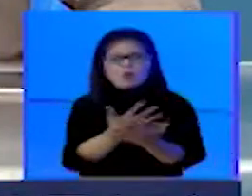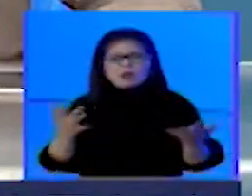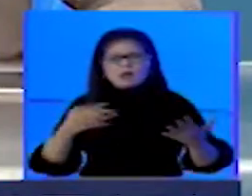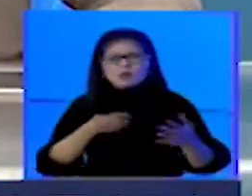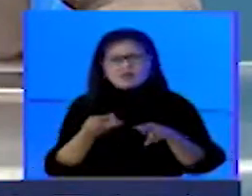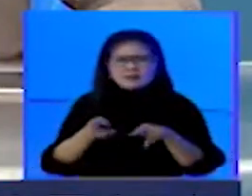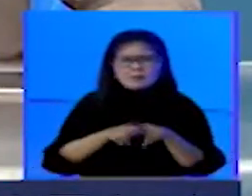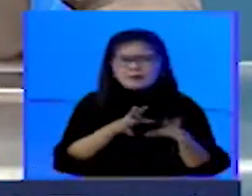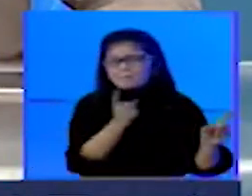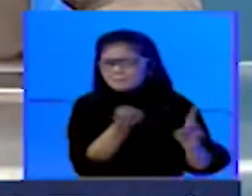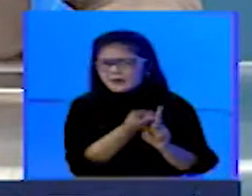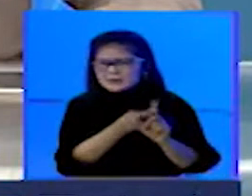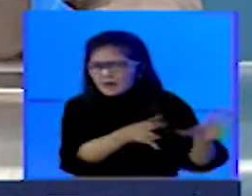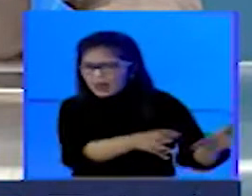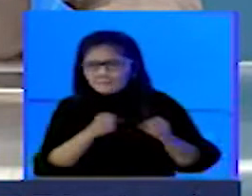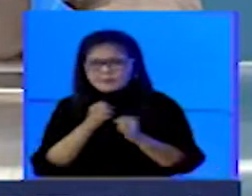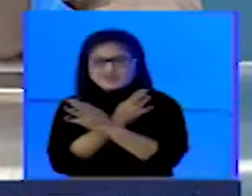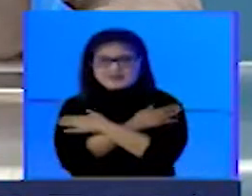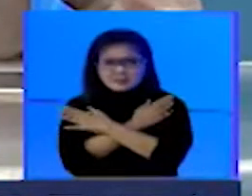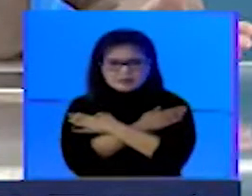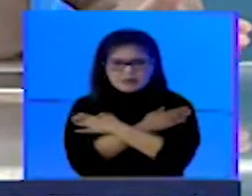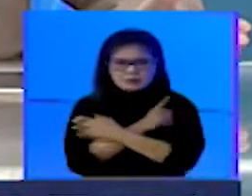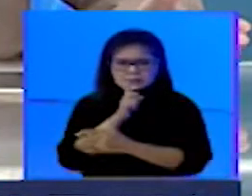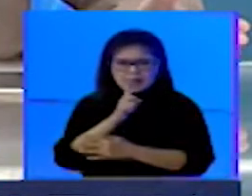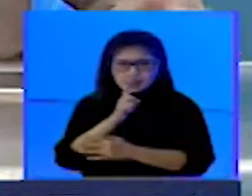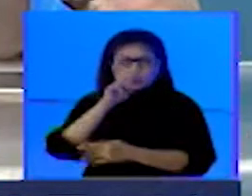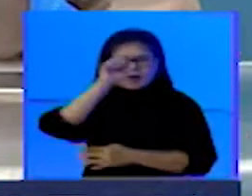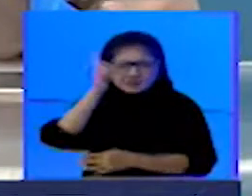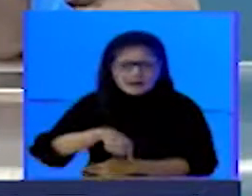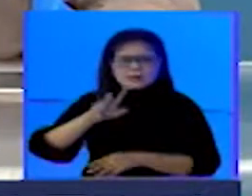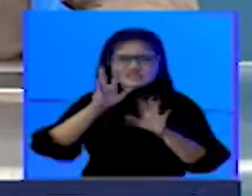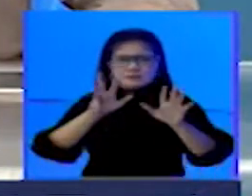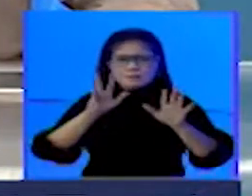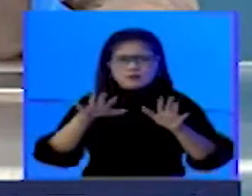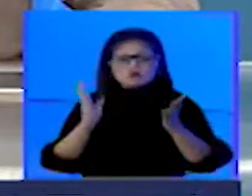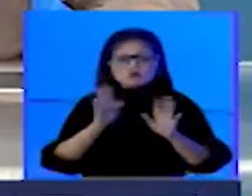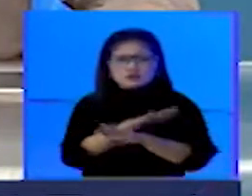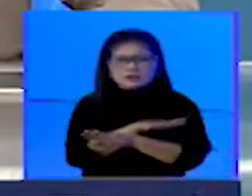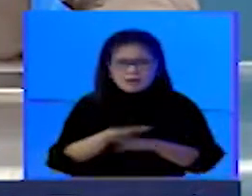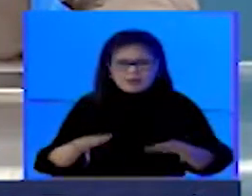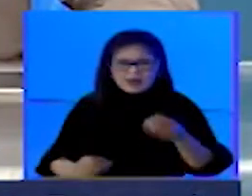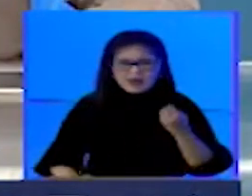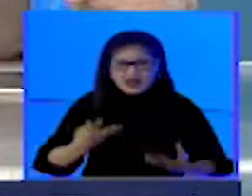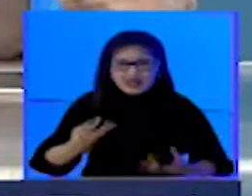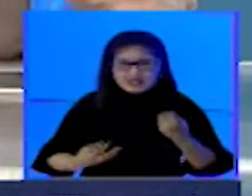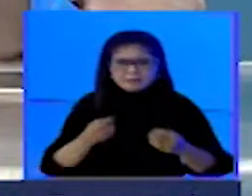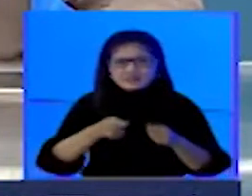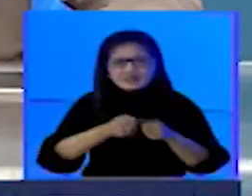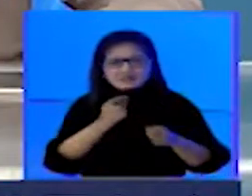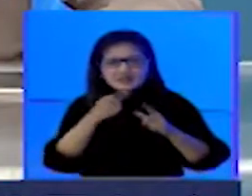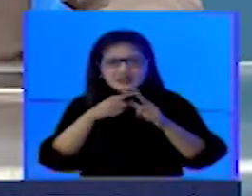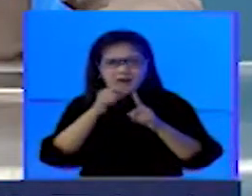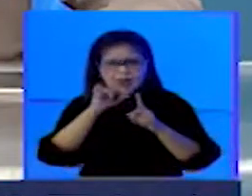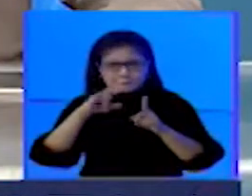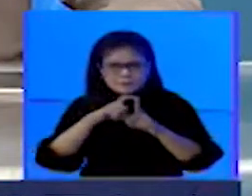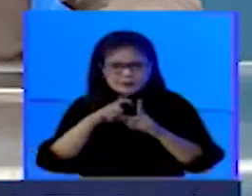PDP COVID-19. Satu dari 9 yang diamankan reaktif rapid test. Polisi menetapkan 10 tersangka